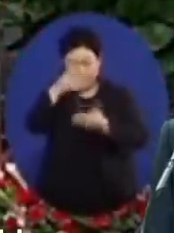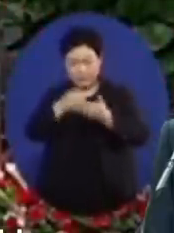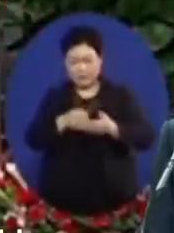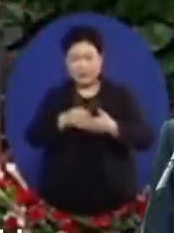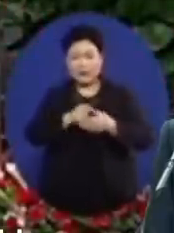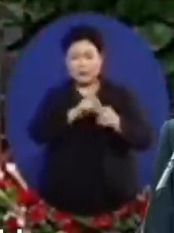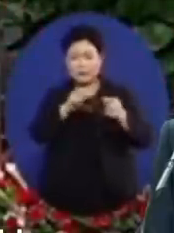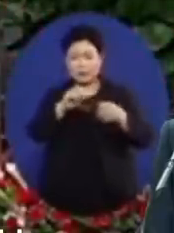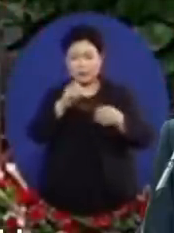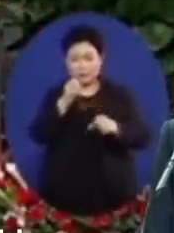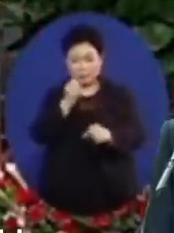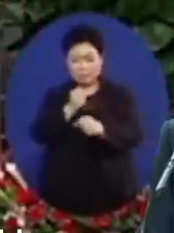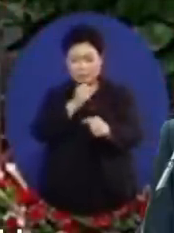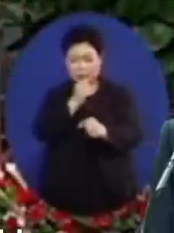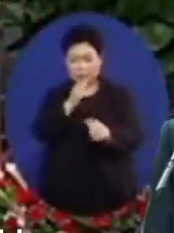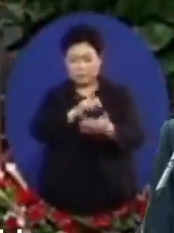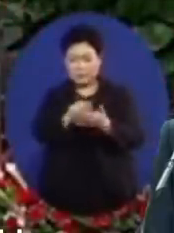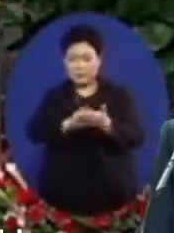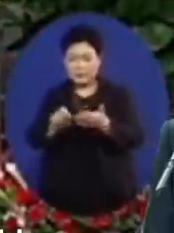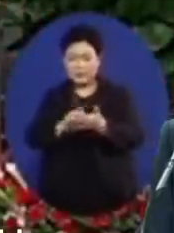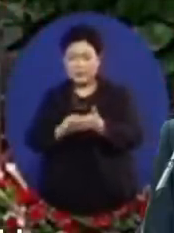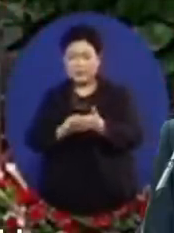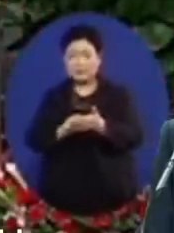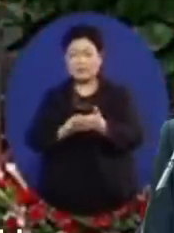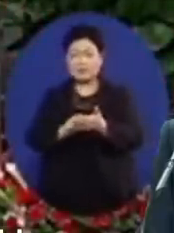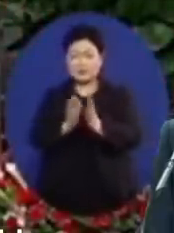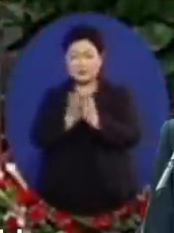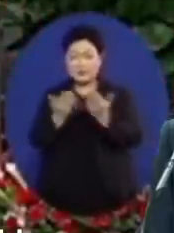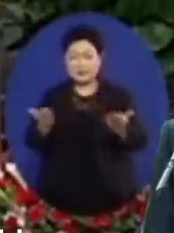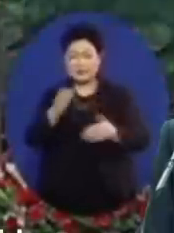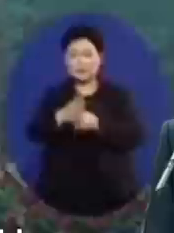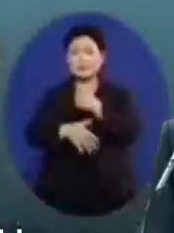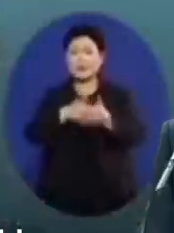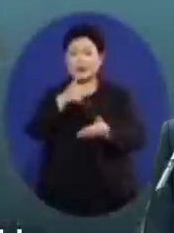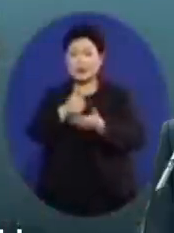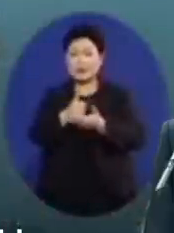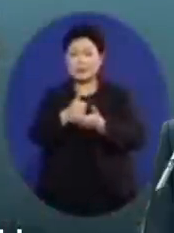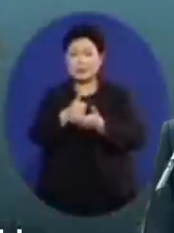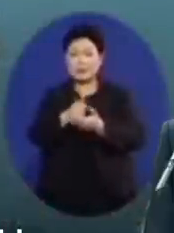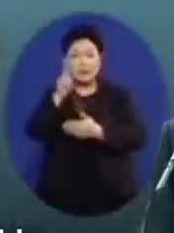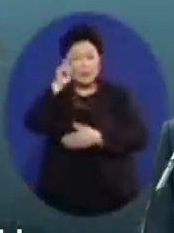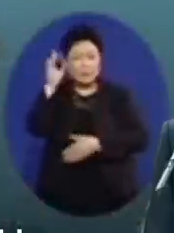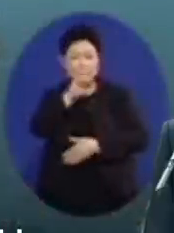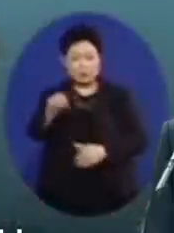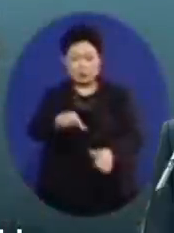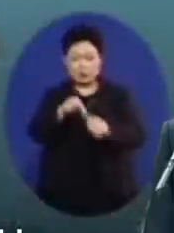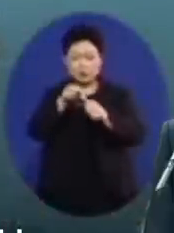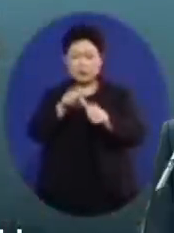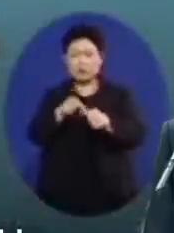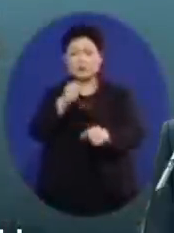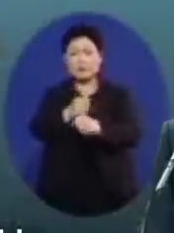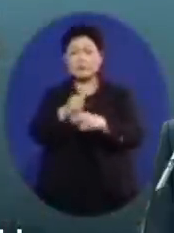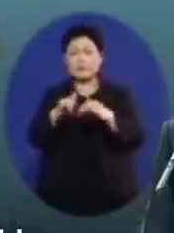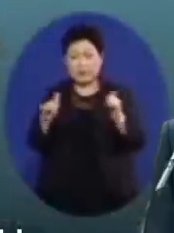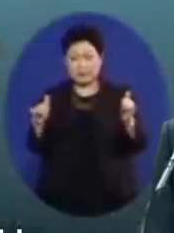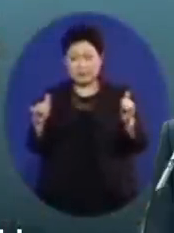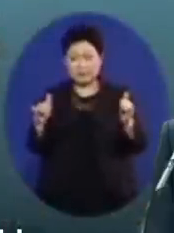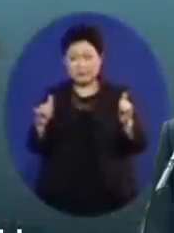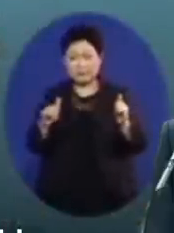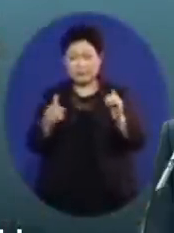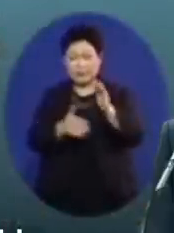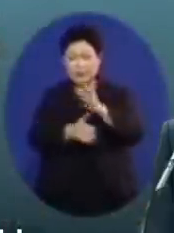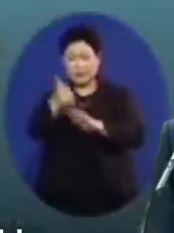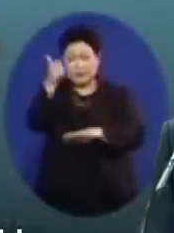토마스 아캠퍼스는 그의 책에서 이렇게 말했습니다. 하나님을 전적인 후원자로 삼는 자는